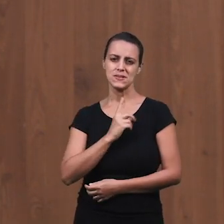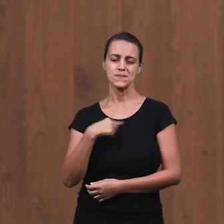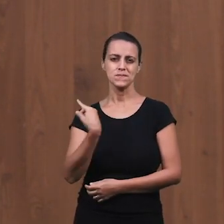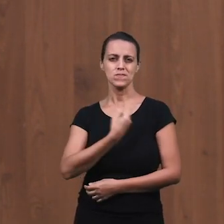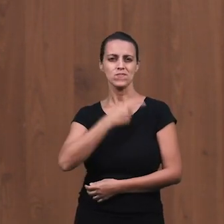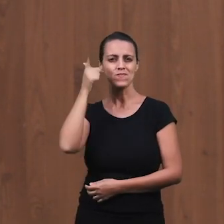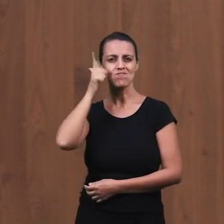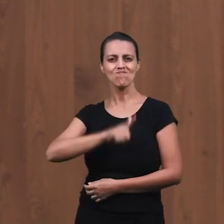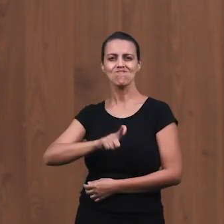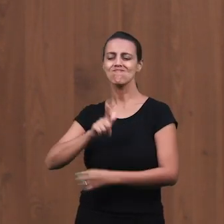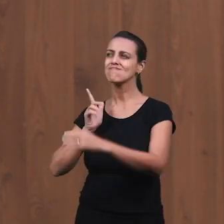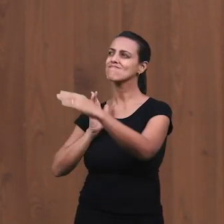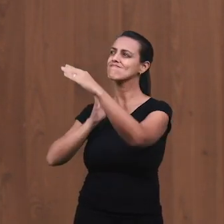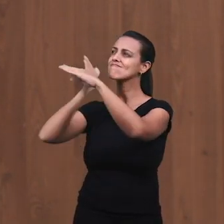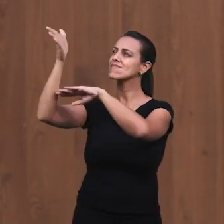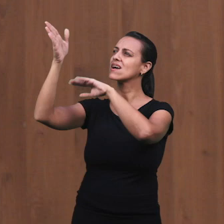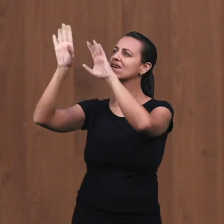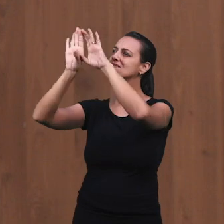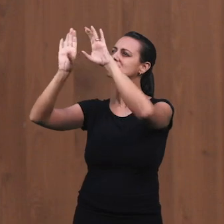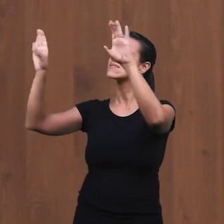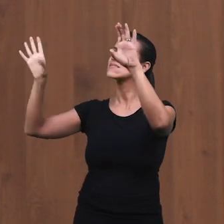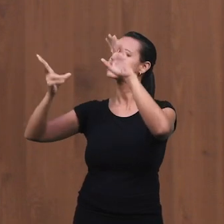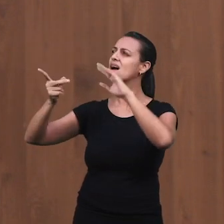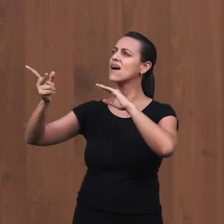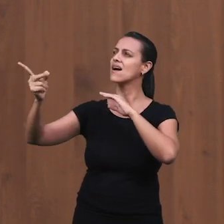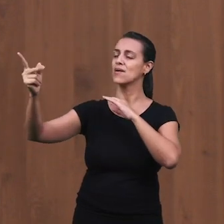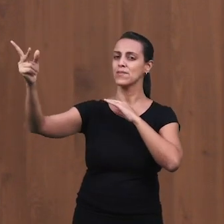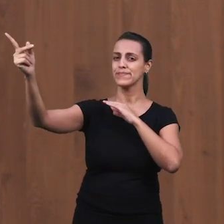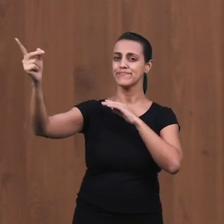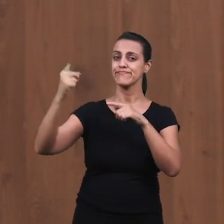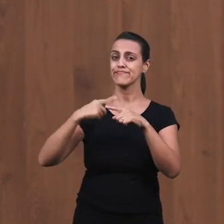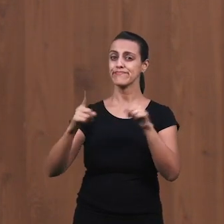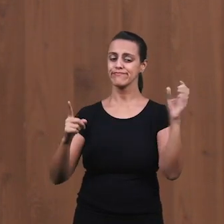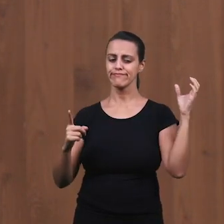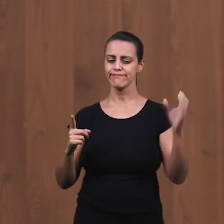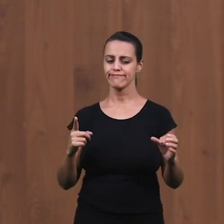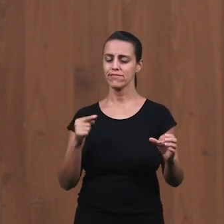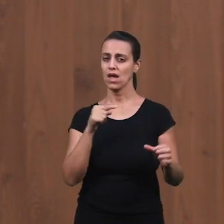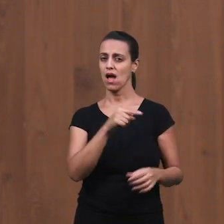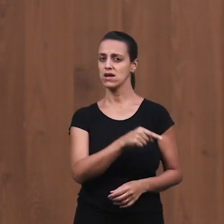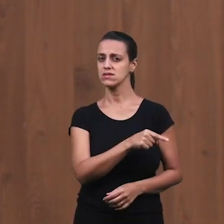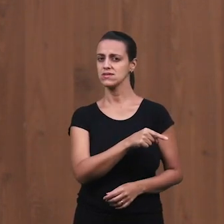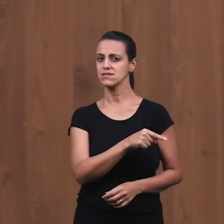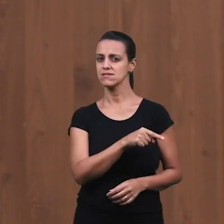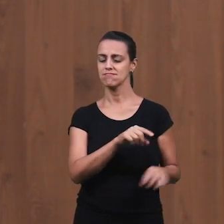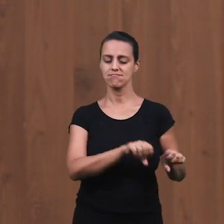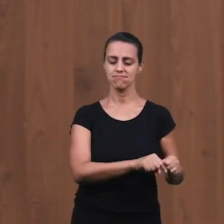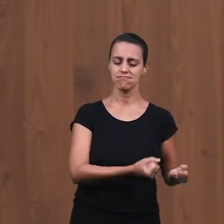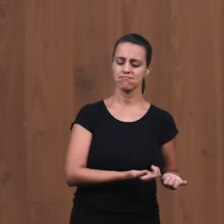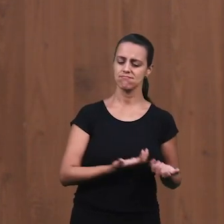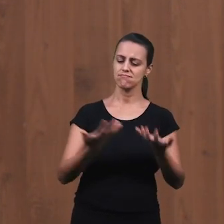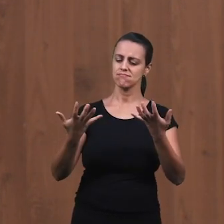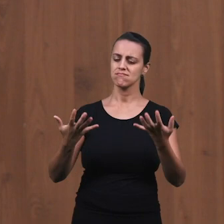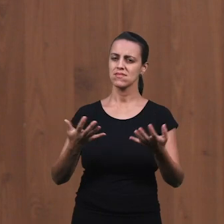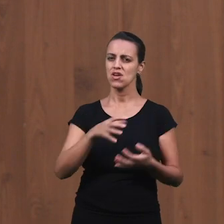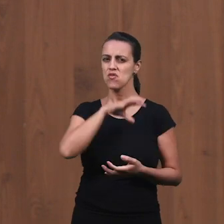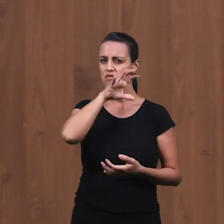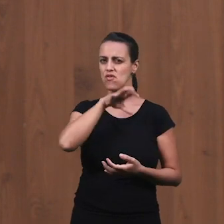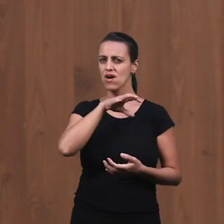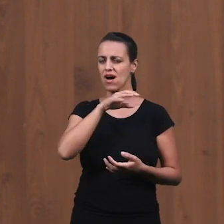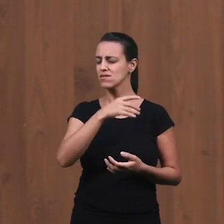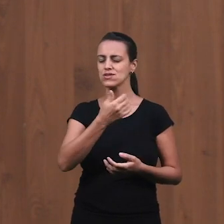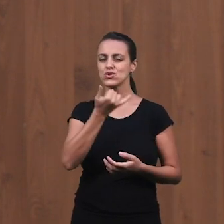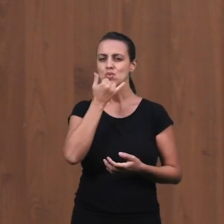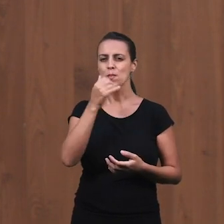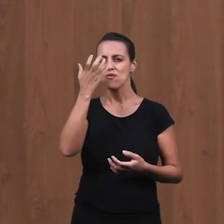afin que nous ayons accès à l'éternité. Mais Caïn, quand il a offert les fruits de la terre, il